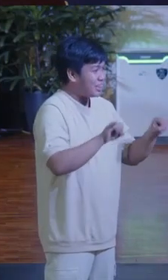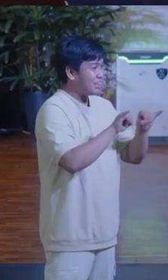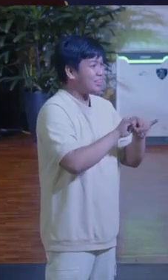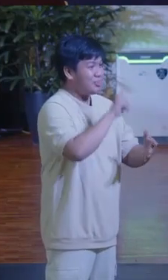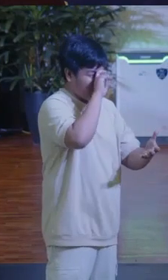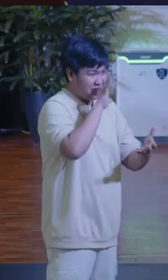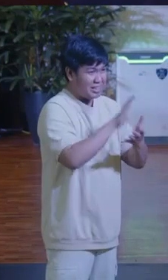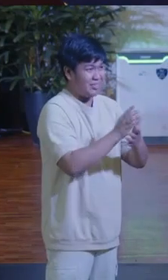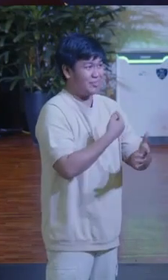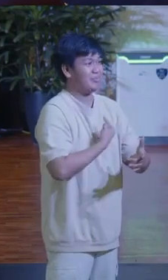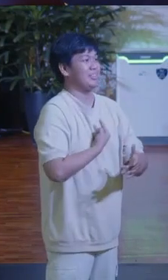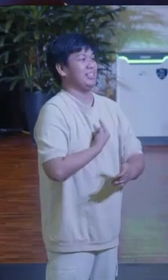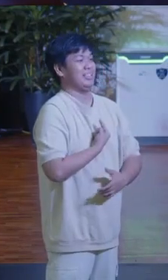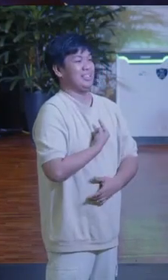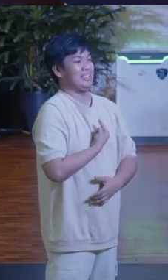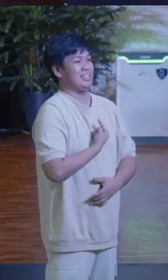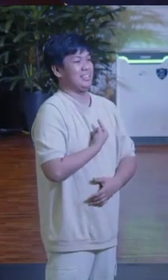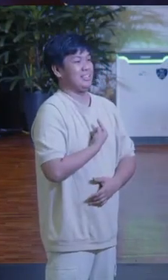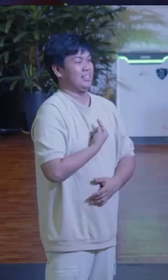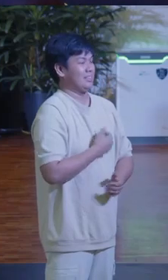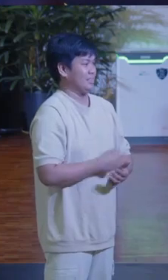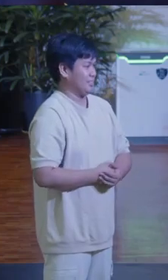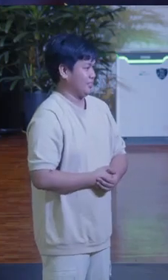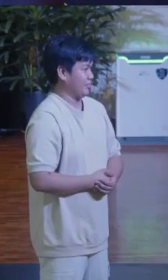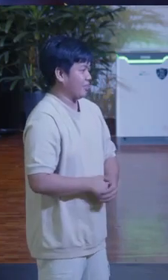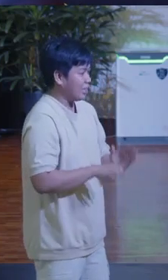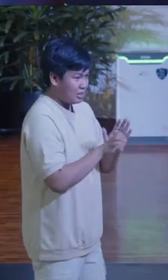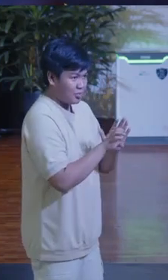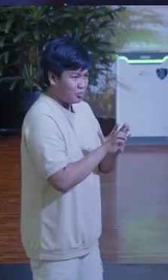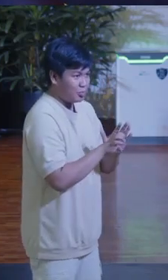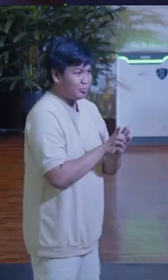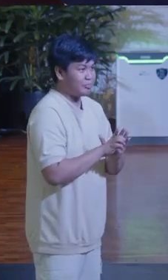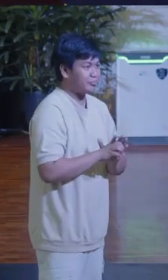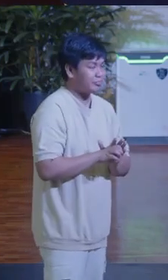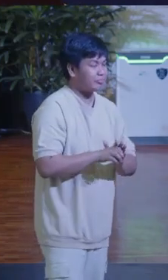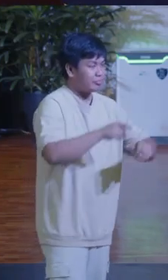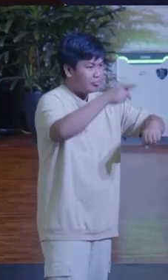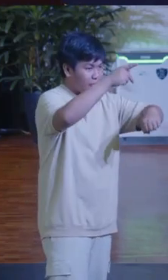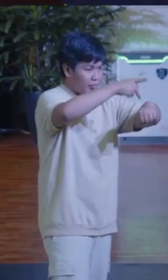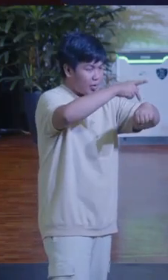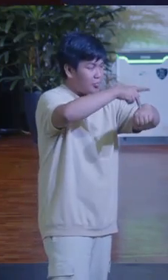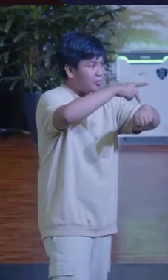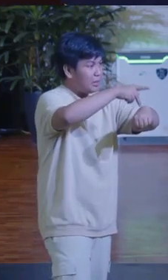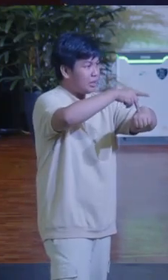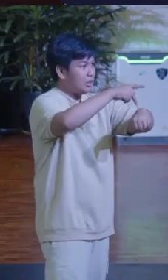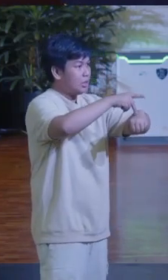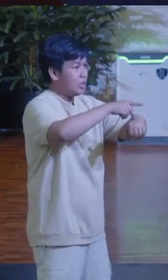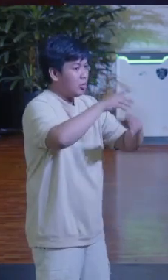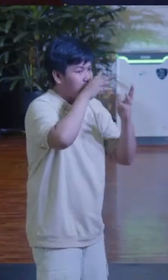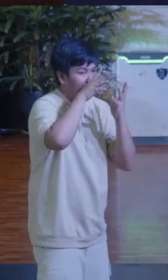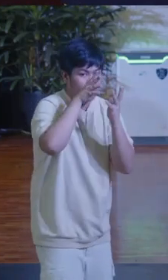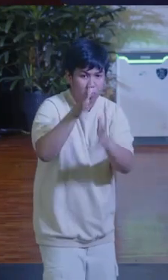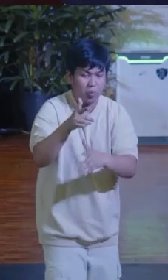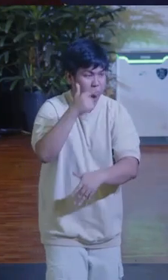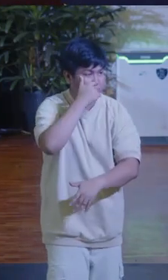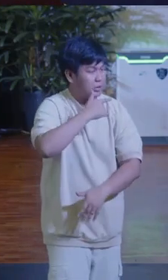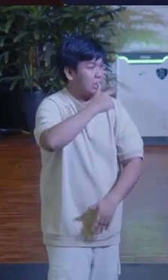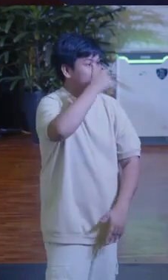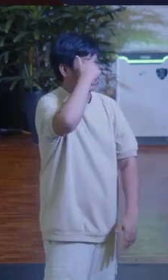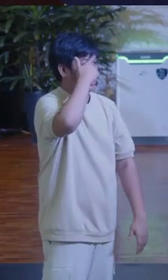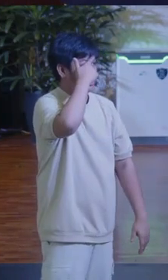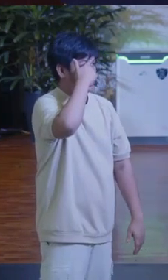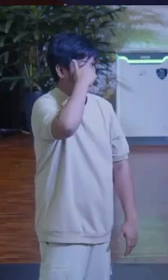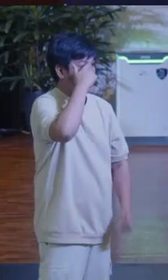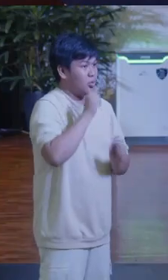Madali po Tayo po din Guilty po tayo, di ba? Yung ginawa ni Peter, di ba? Di ba